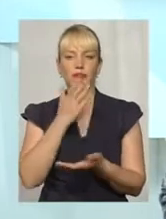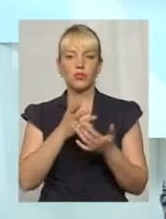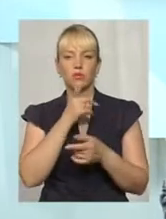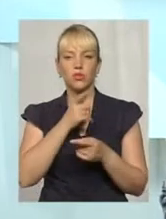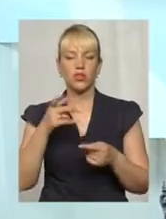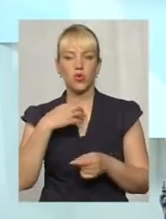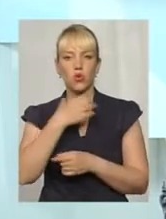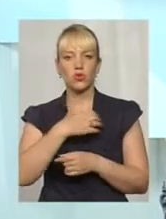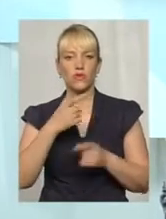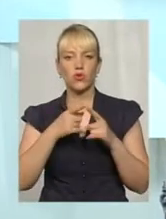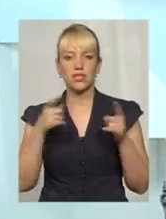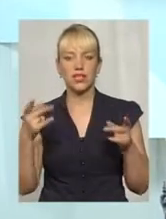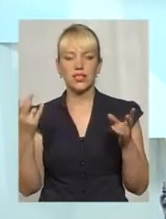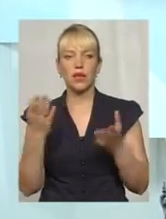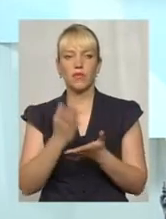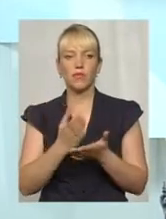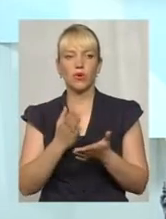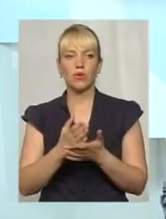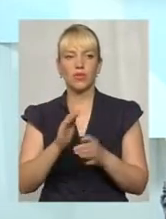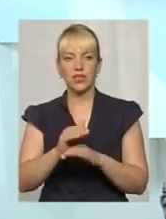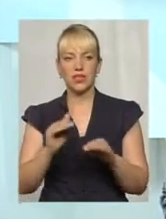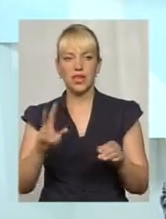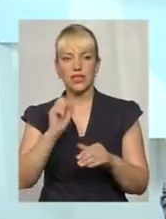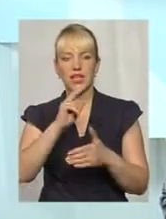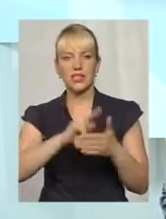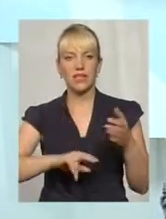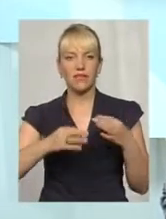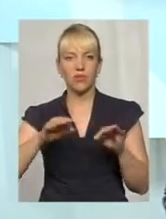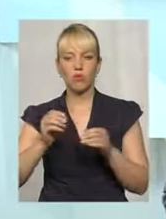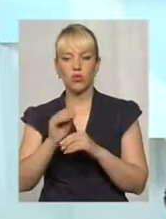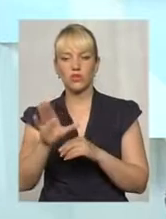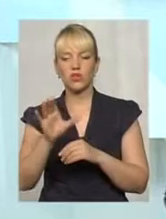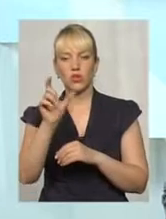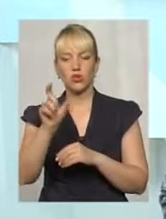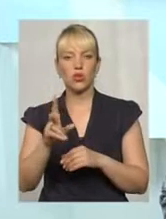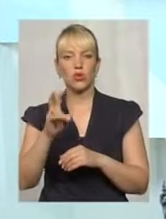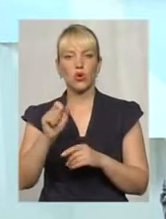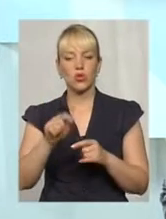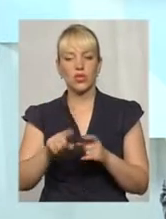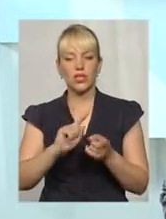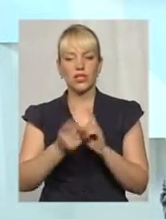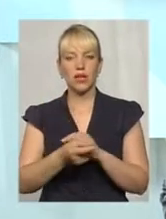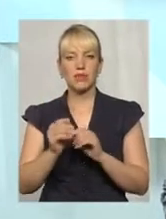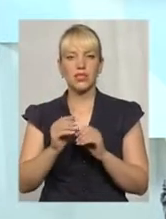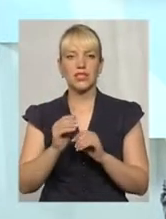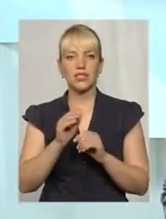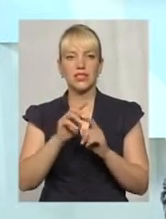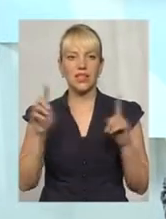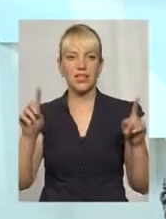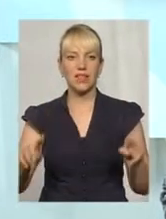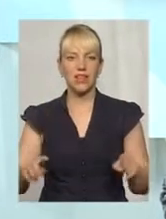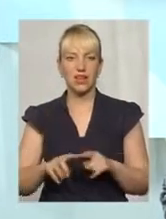основної сесії маємо пропуск дітей за сертифікатом і посвідченням особи, то тут замість сертифіката буде ось ця